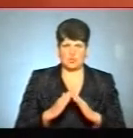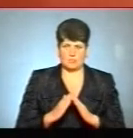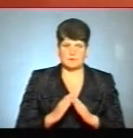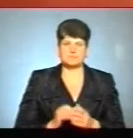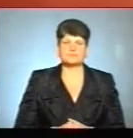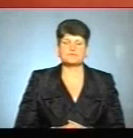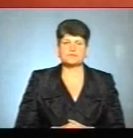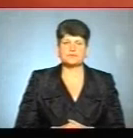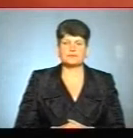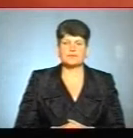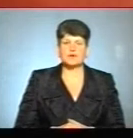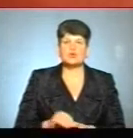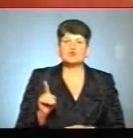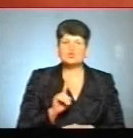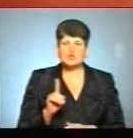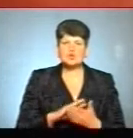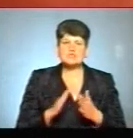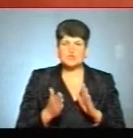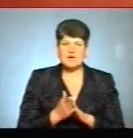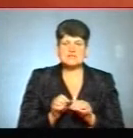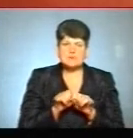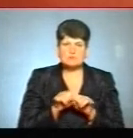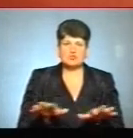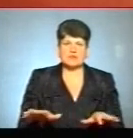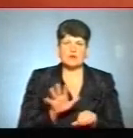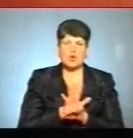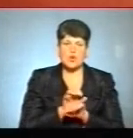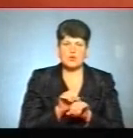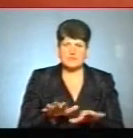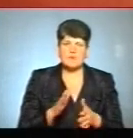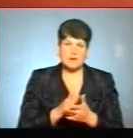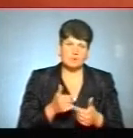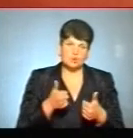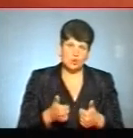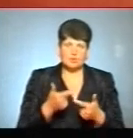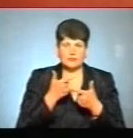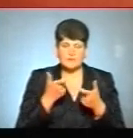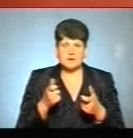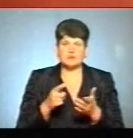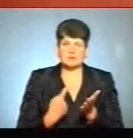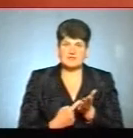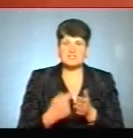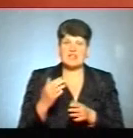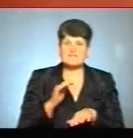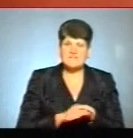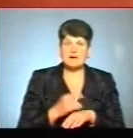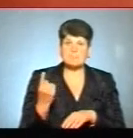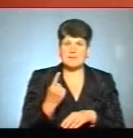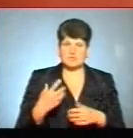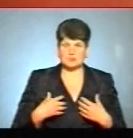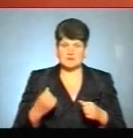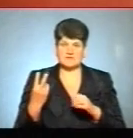Звичайно. Власне, щодо ситуації з поширенням коронавірусу, сьогодні маємо добру інформацію про те, що підтверджено факт першого одужання.